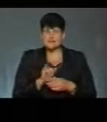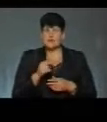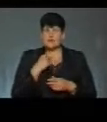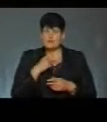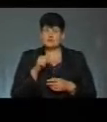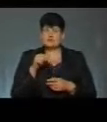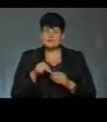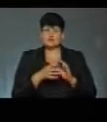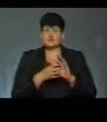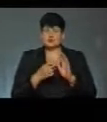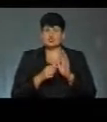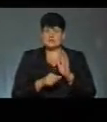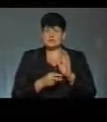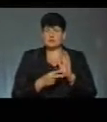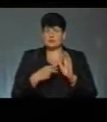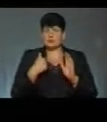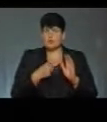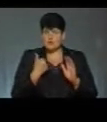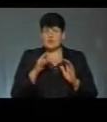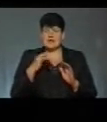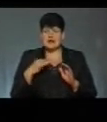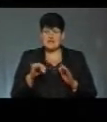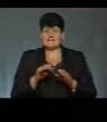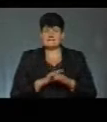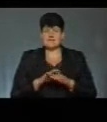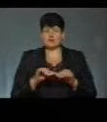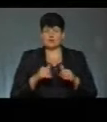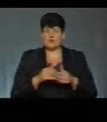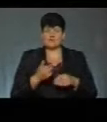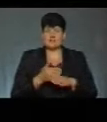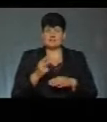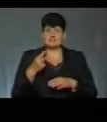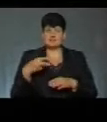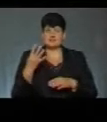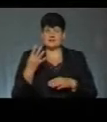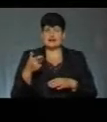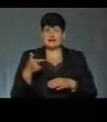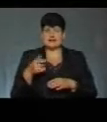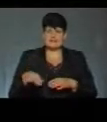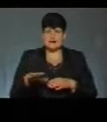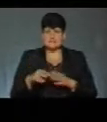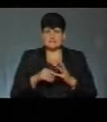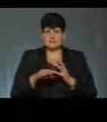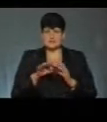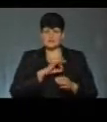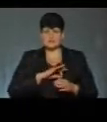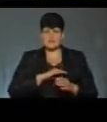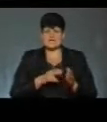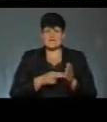у 1967 році райвиконком виділив 24 гектари землі для користування